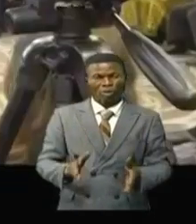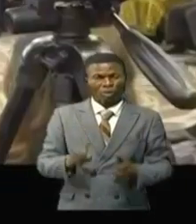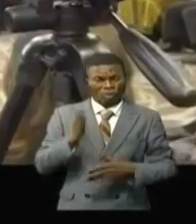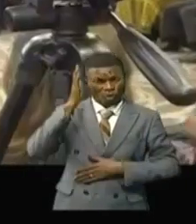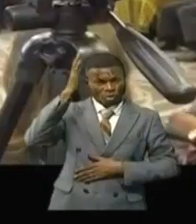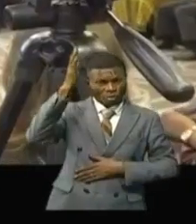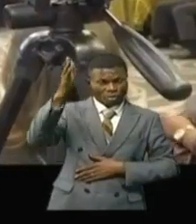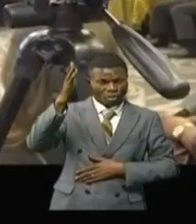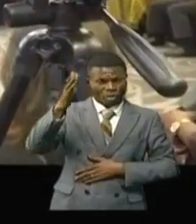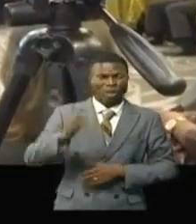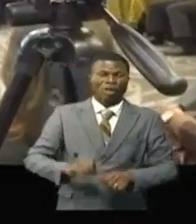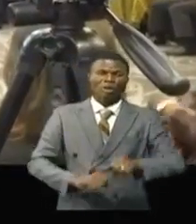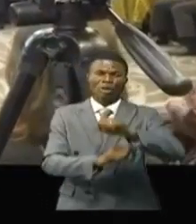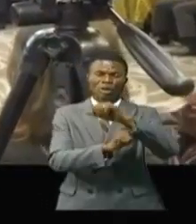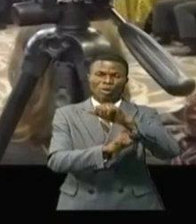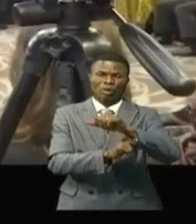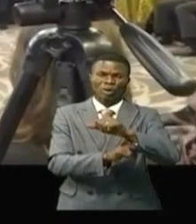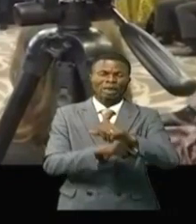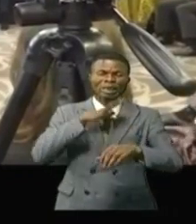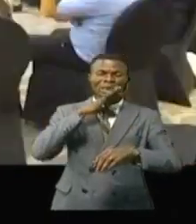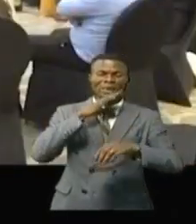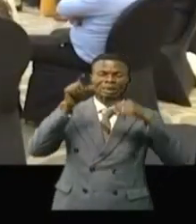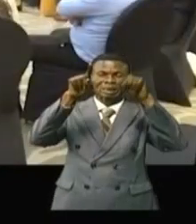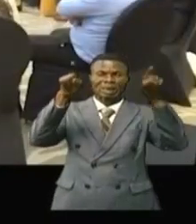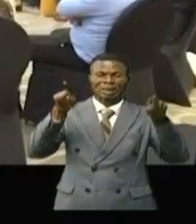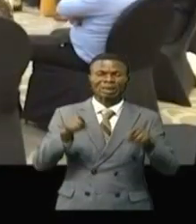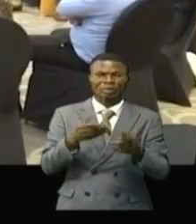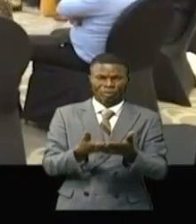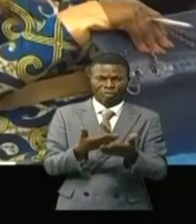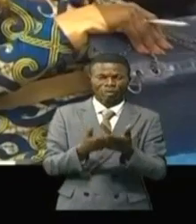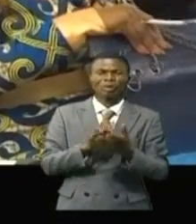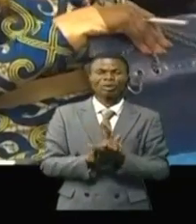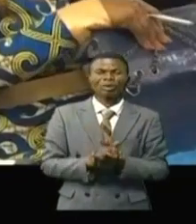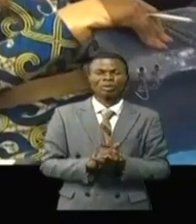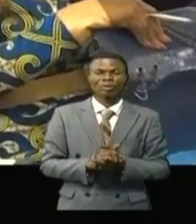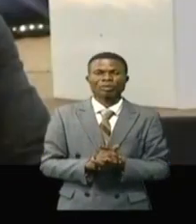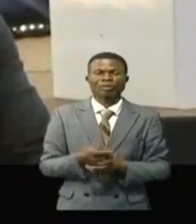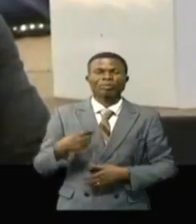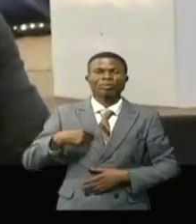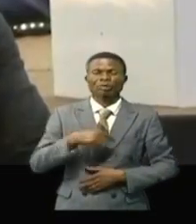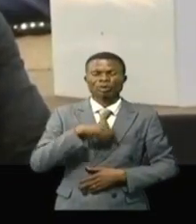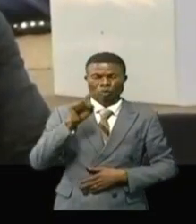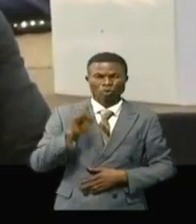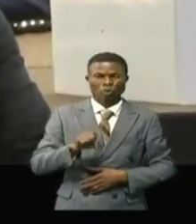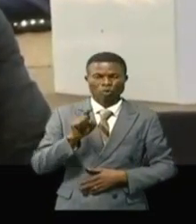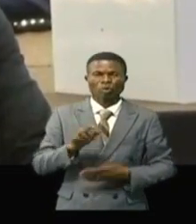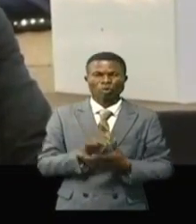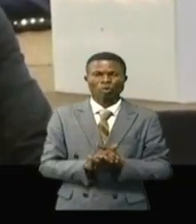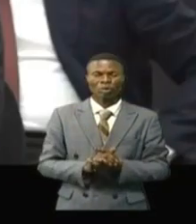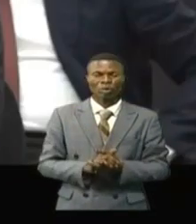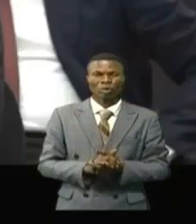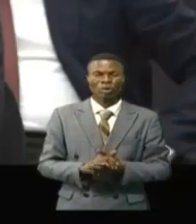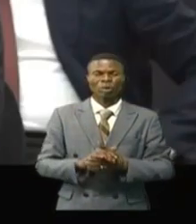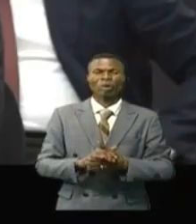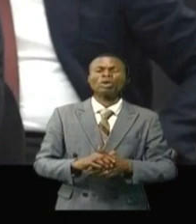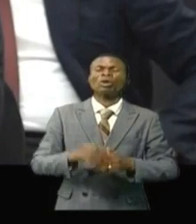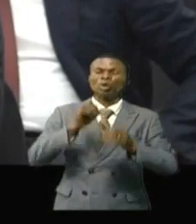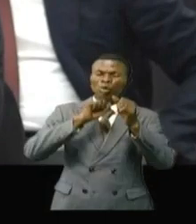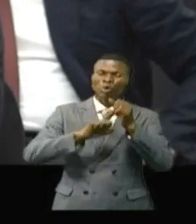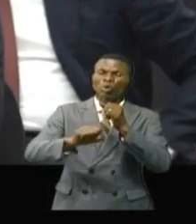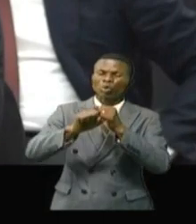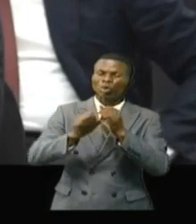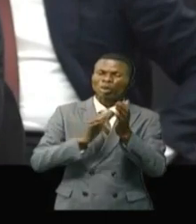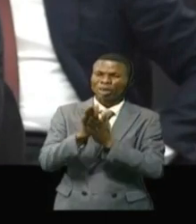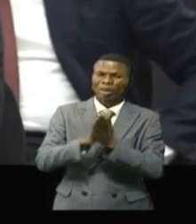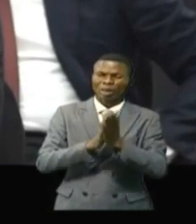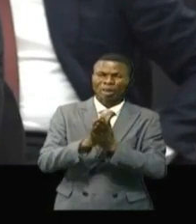de favoriser la salubrité médiatique. En ce moment, on ne doit plus être complaisant sur les questions qui concernent